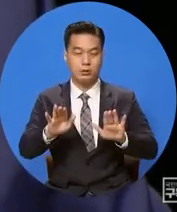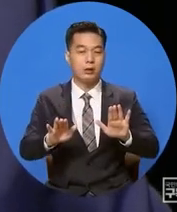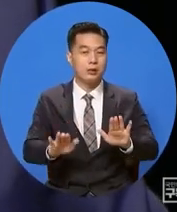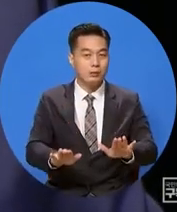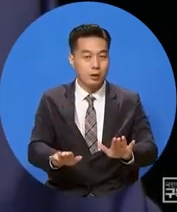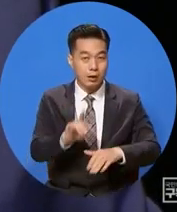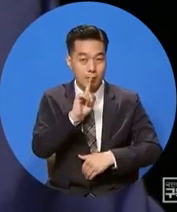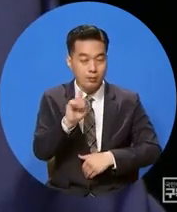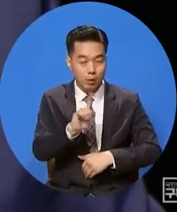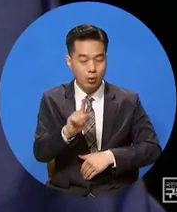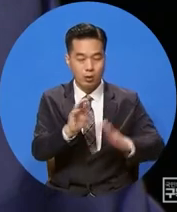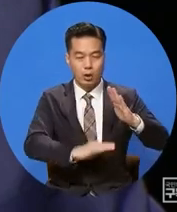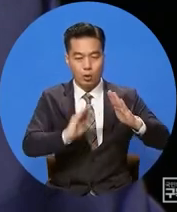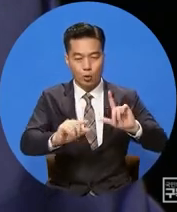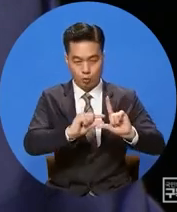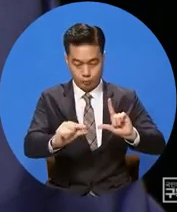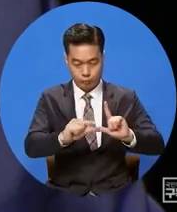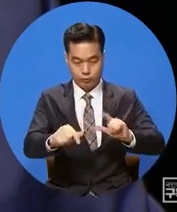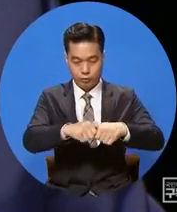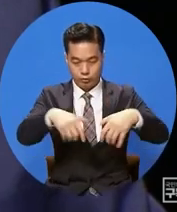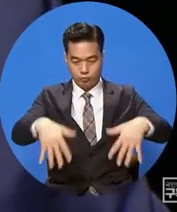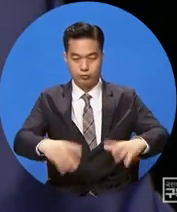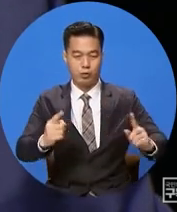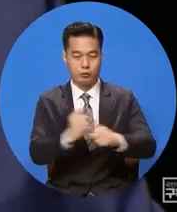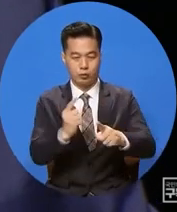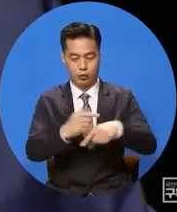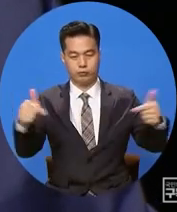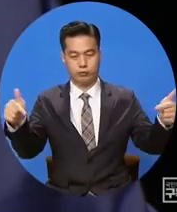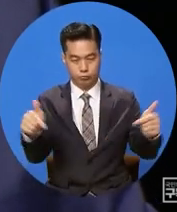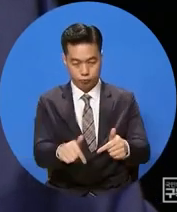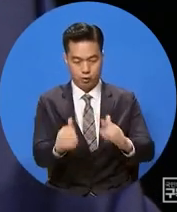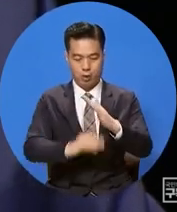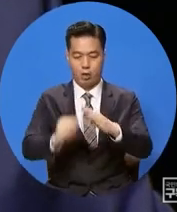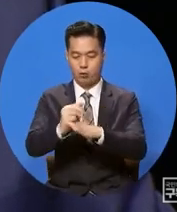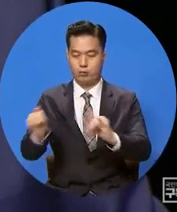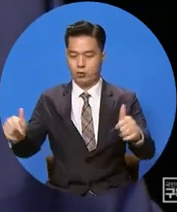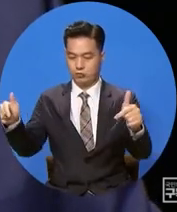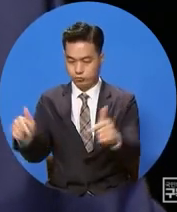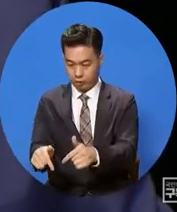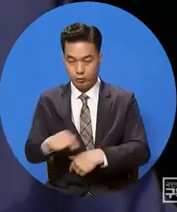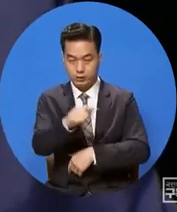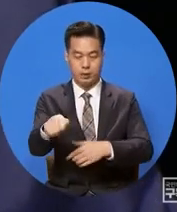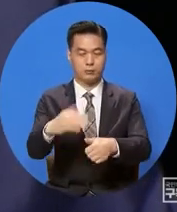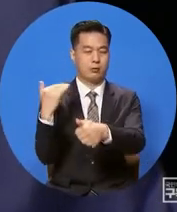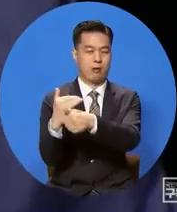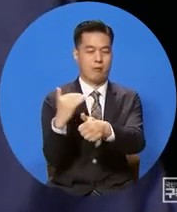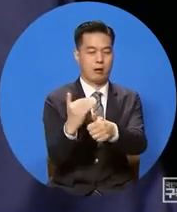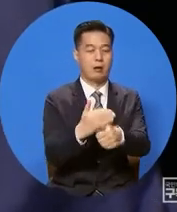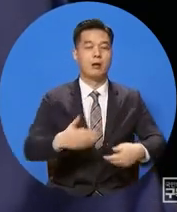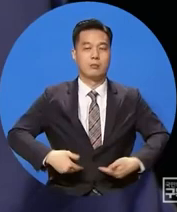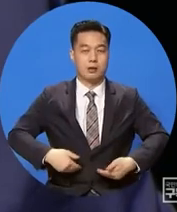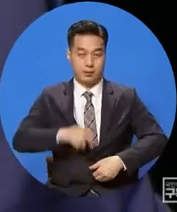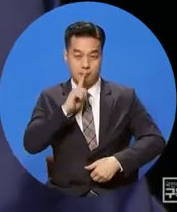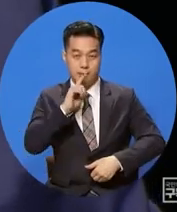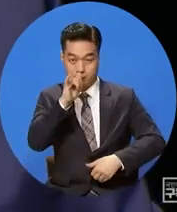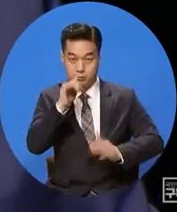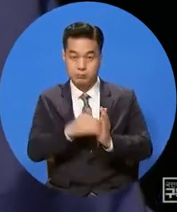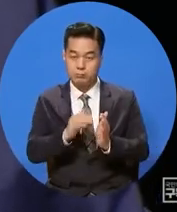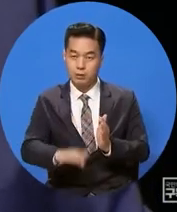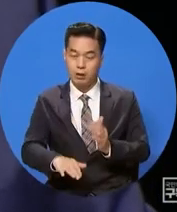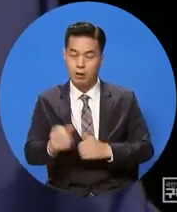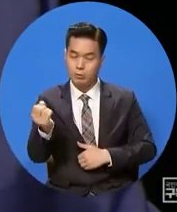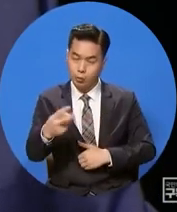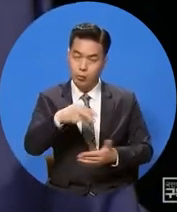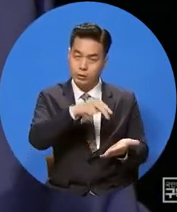이번에는 공공부문을 구조조정해야 되기 때문에 공무원도 줄이고 이 사람들도 내 보내야 된다 이렇게 하셨는데 그것도